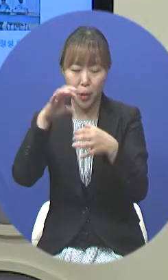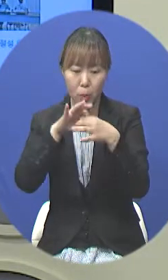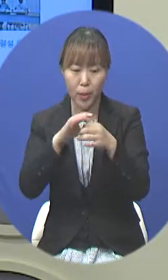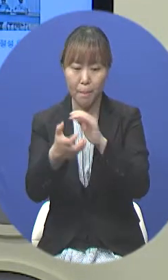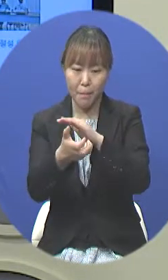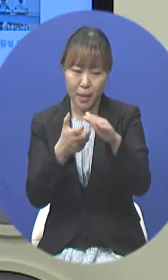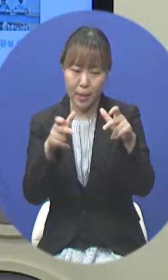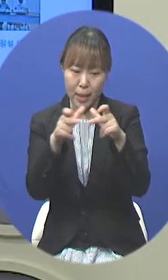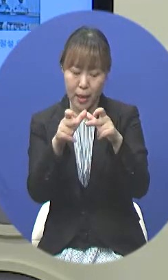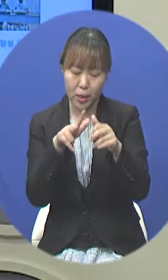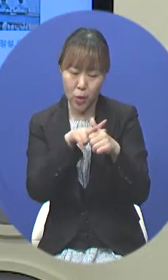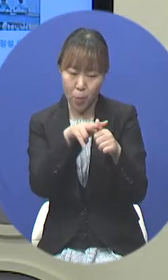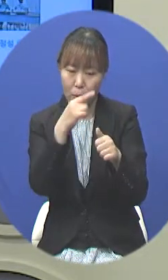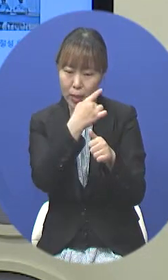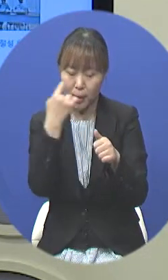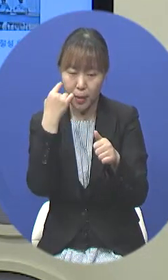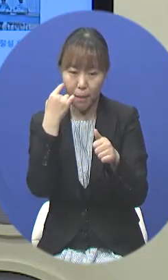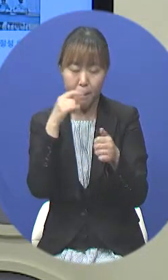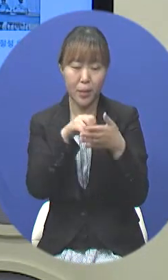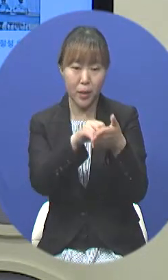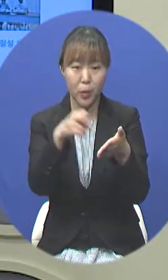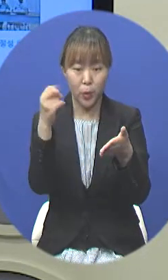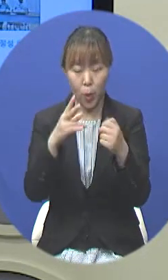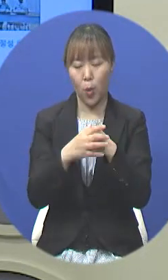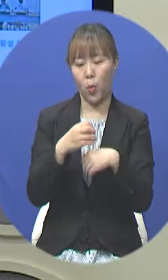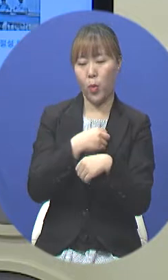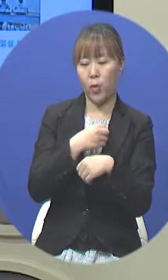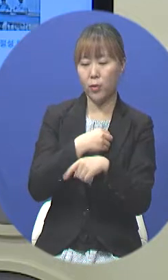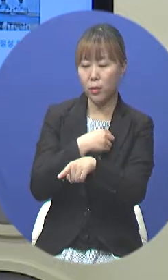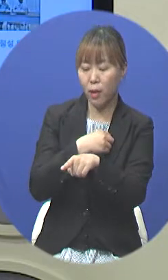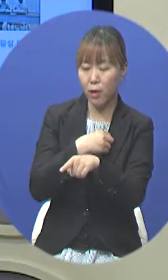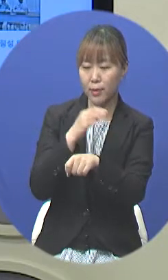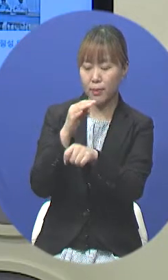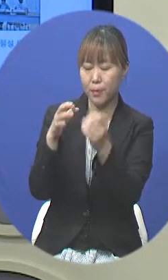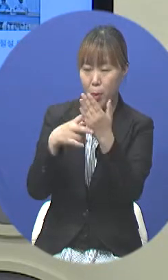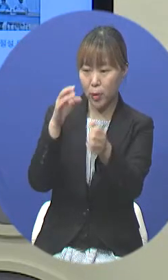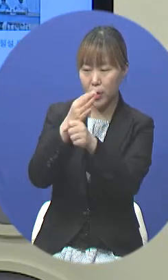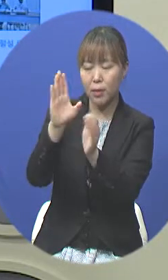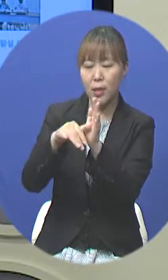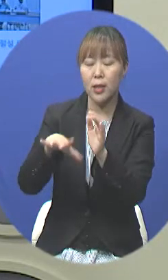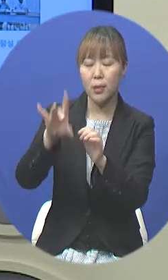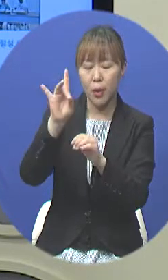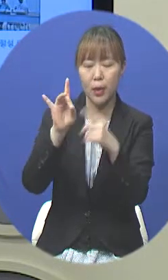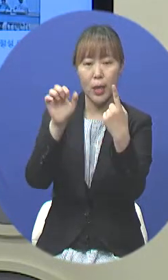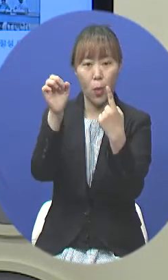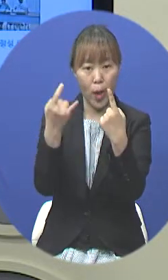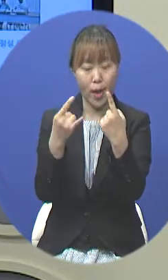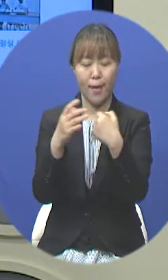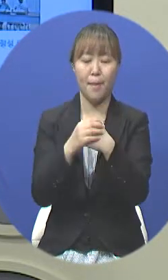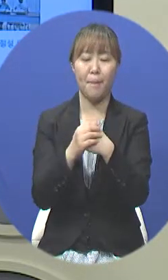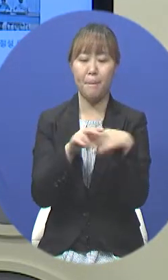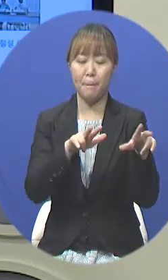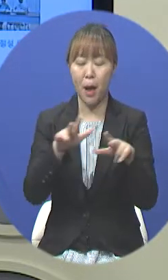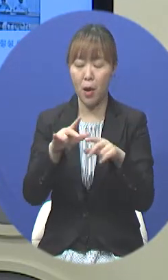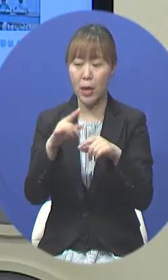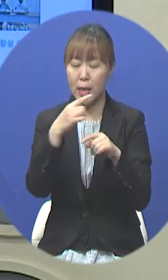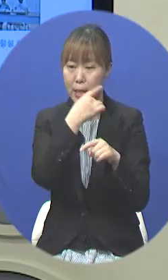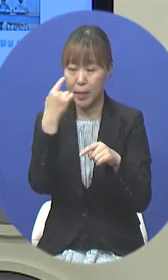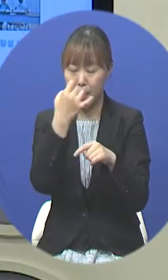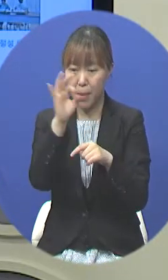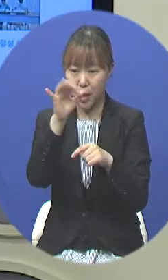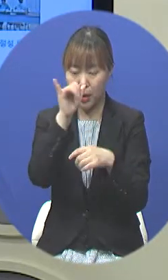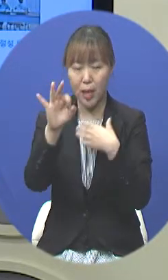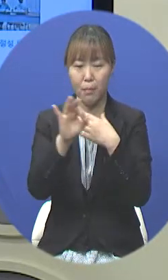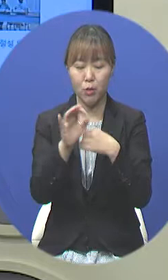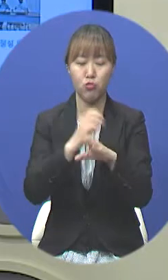사전 장애인 정보 인증 등록을 하거나 회원이 승차권 구매 시 최초 1회 실시간 인증을 받은 경우는